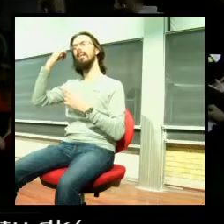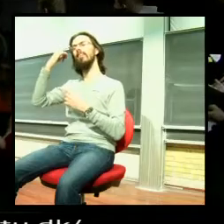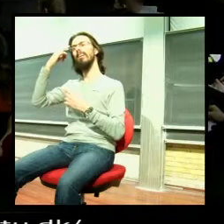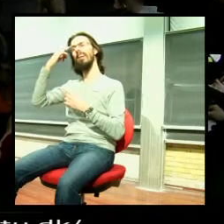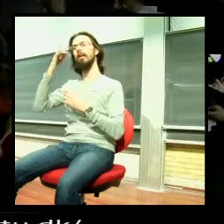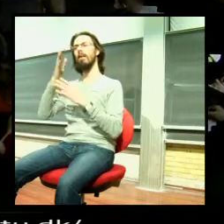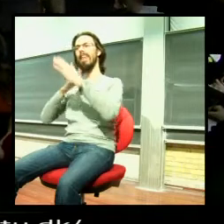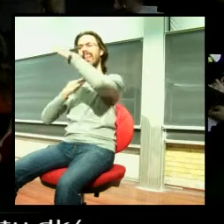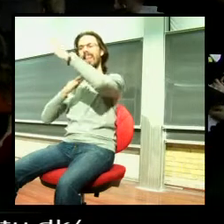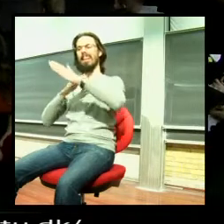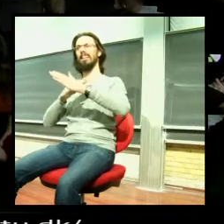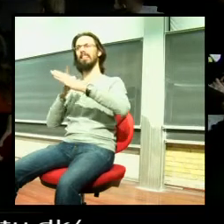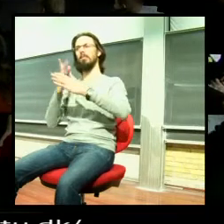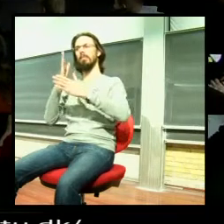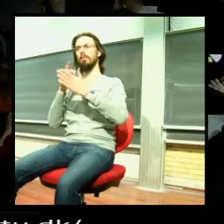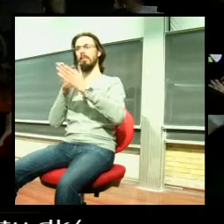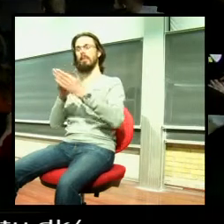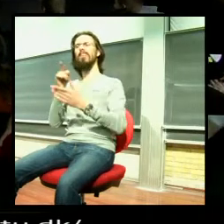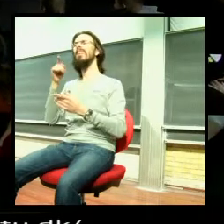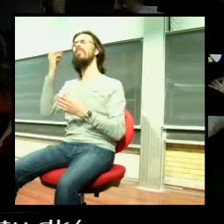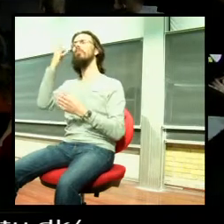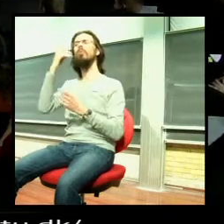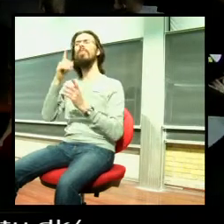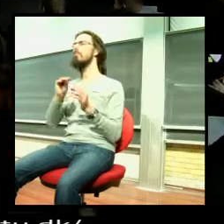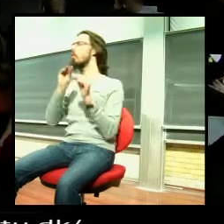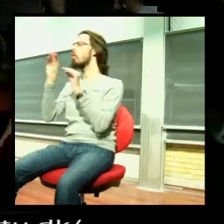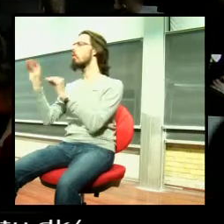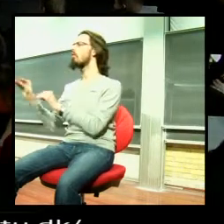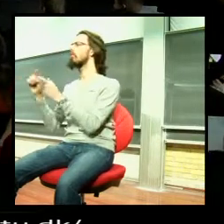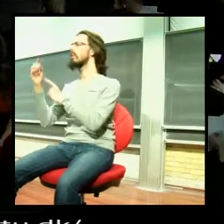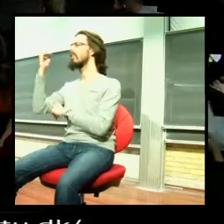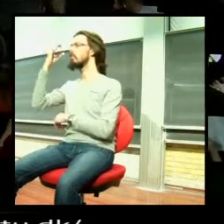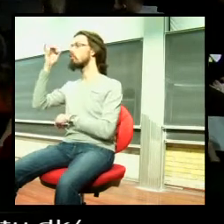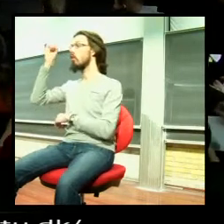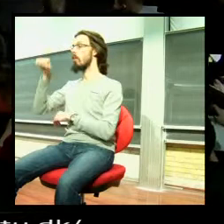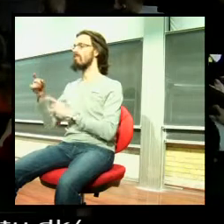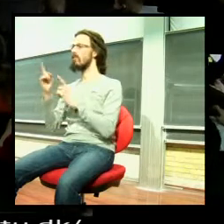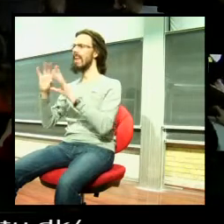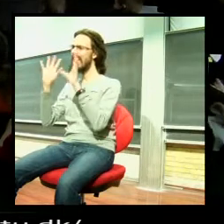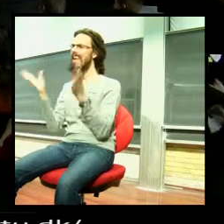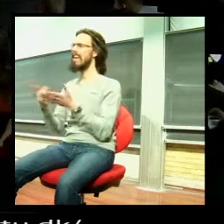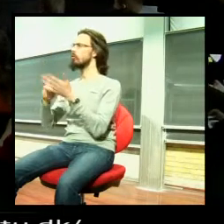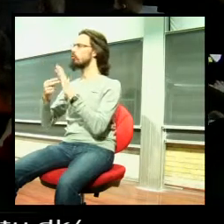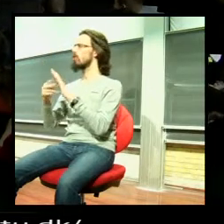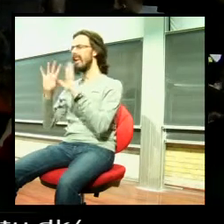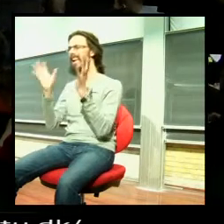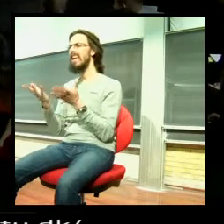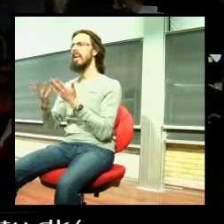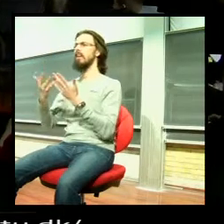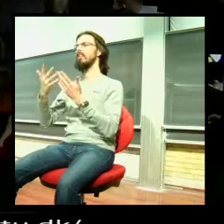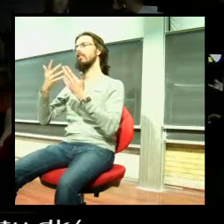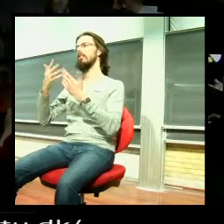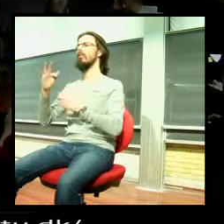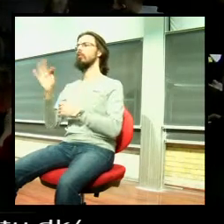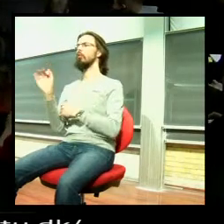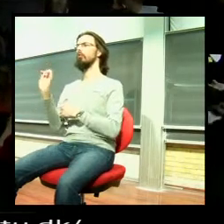Og hvordan overfører man så den information til information om, hvordan hele systemet, eller hvordan hele funktionens graf for eksempel